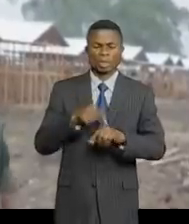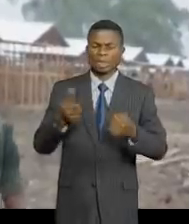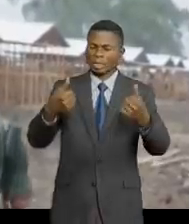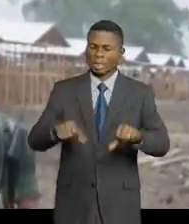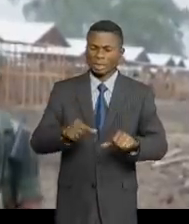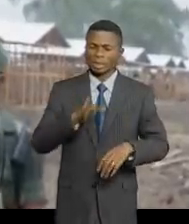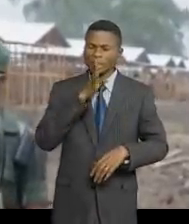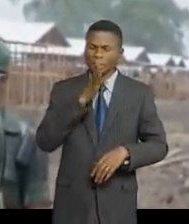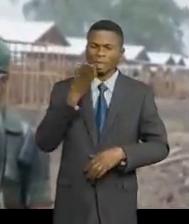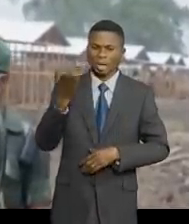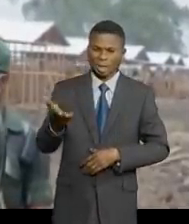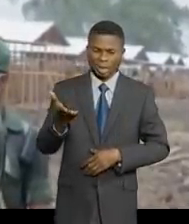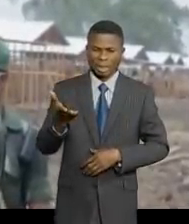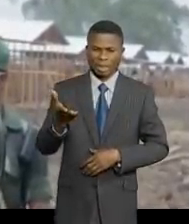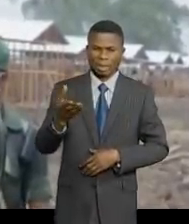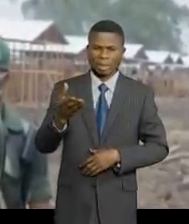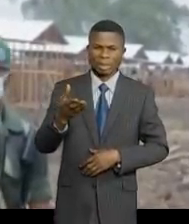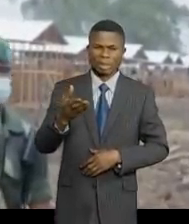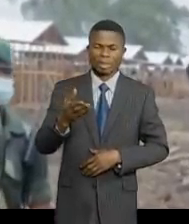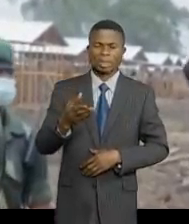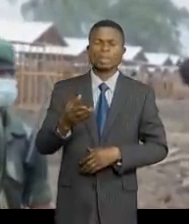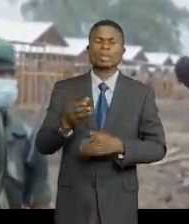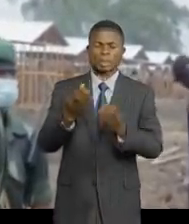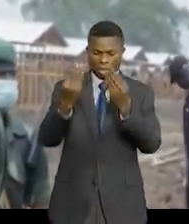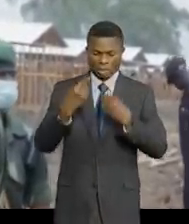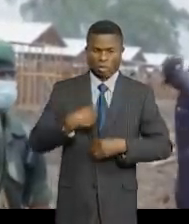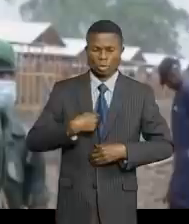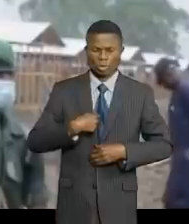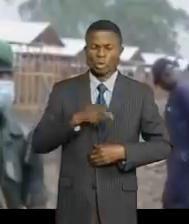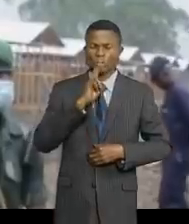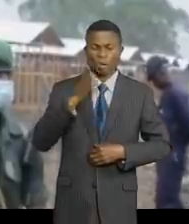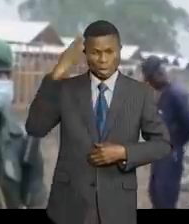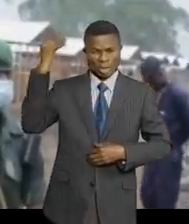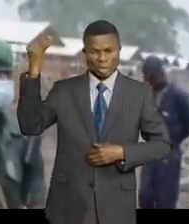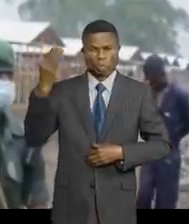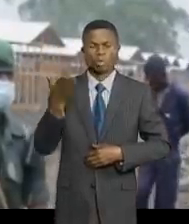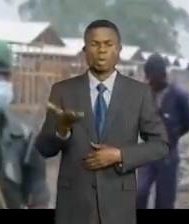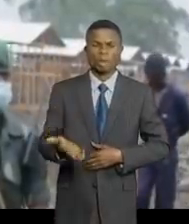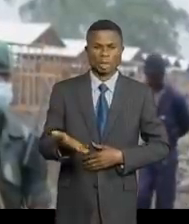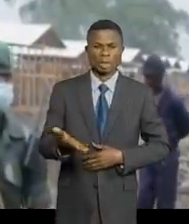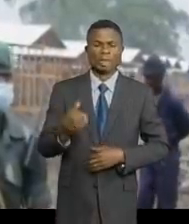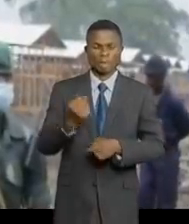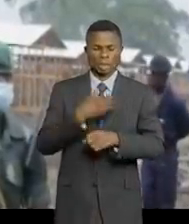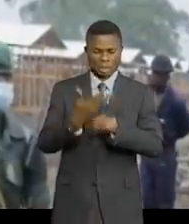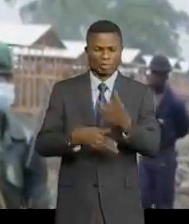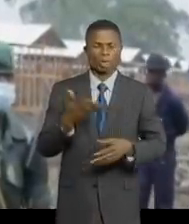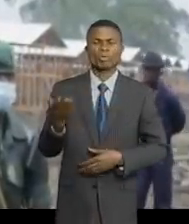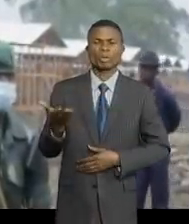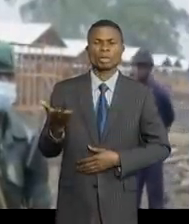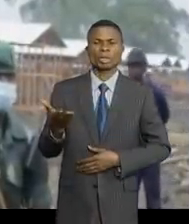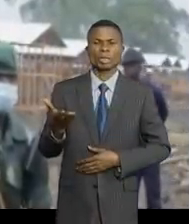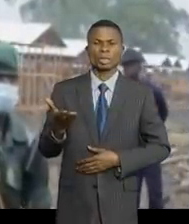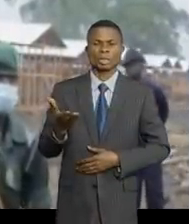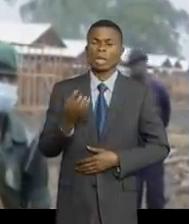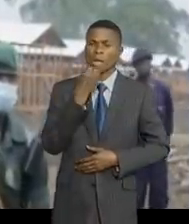eux m'a laissé dire qu'il y a de l'espoir dans le travail que nous faisons. Quand nous